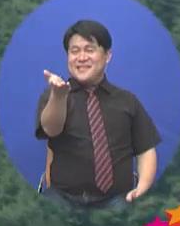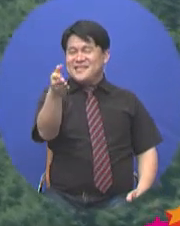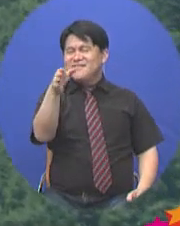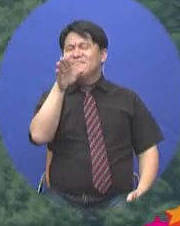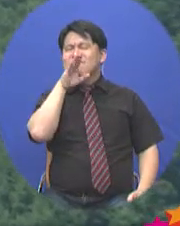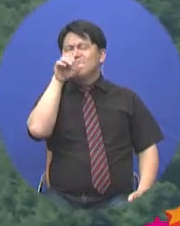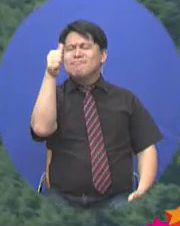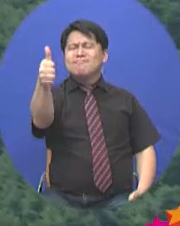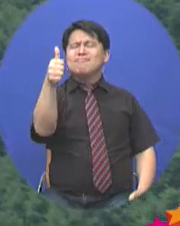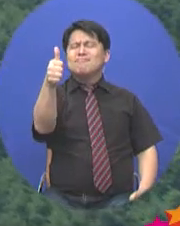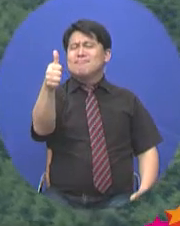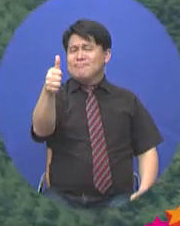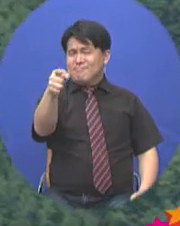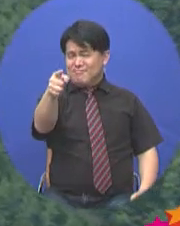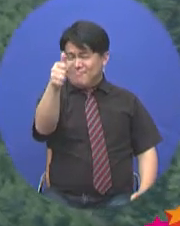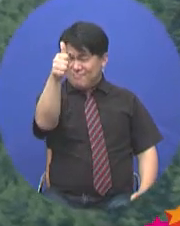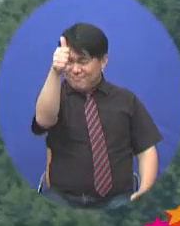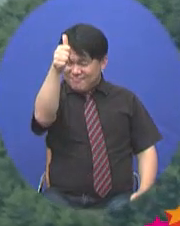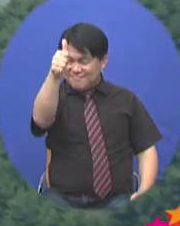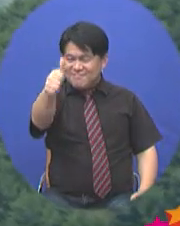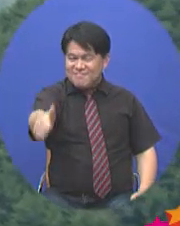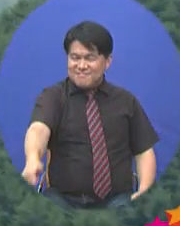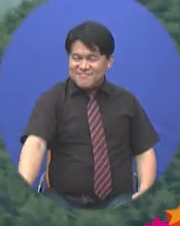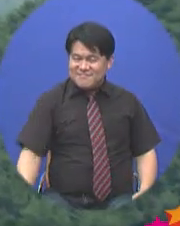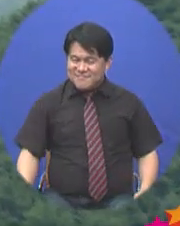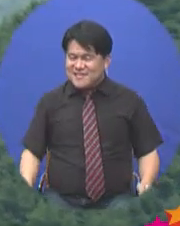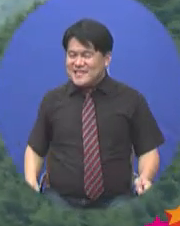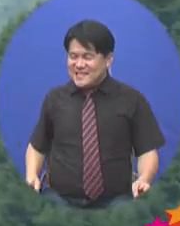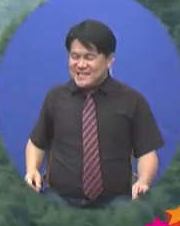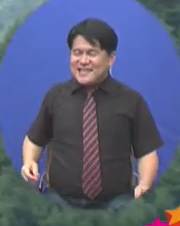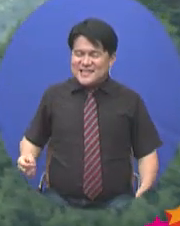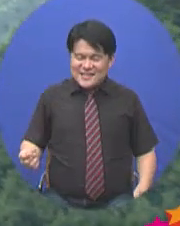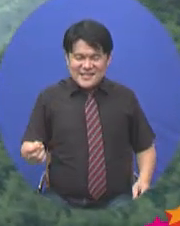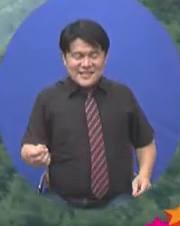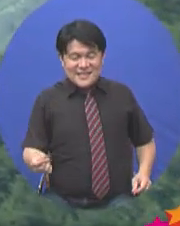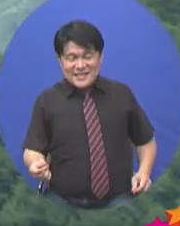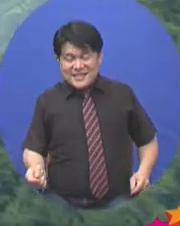자네는 좋은 친구야.